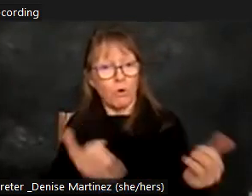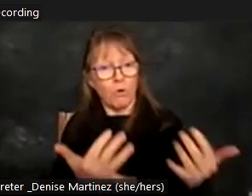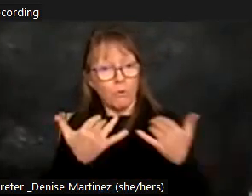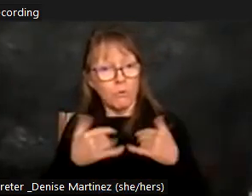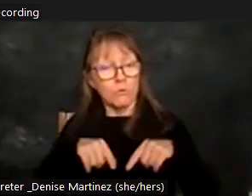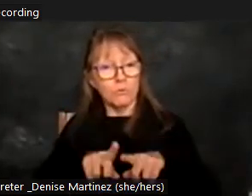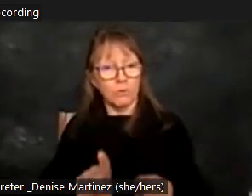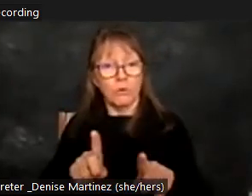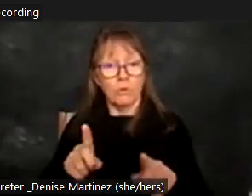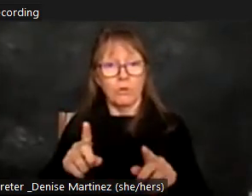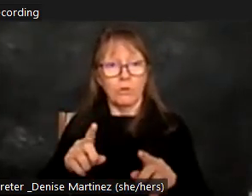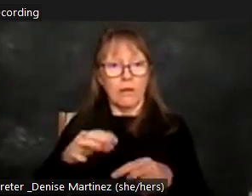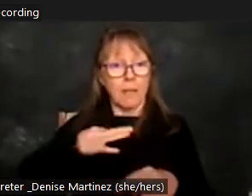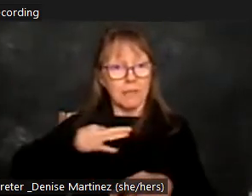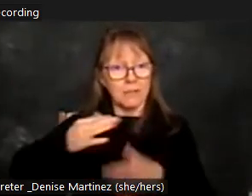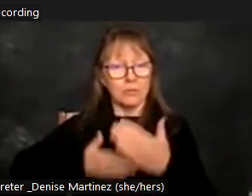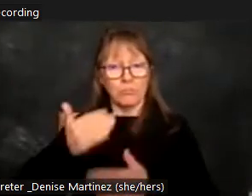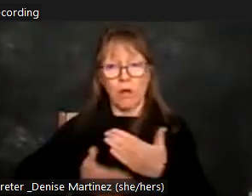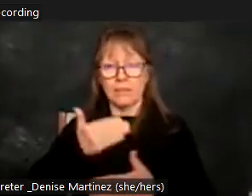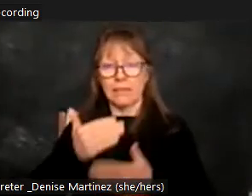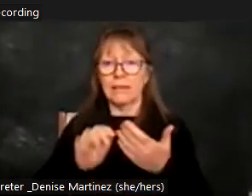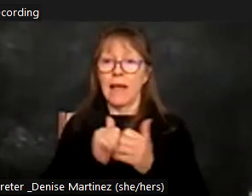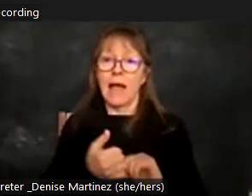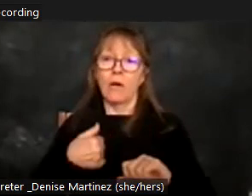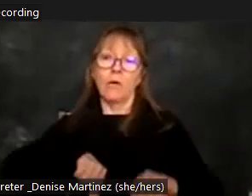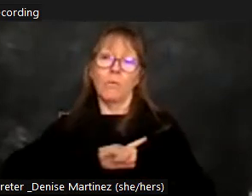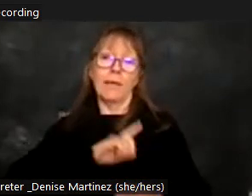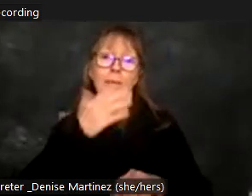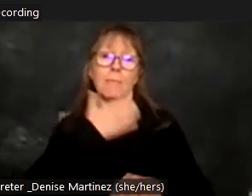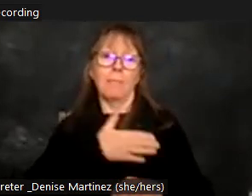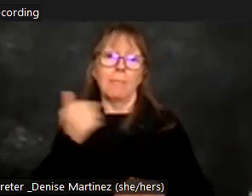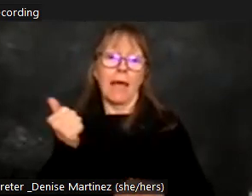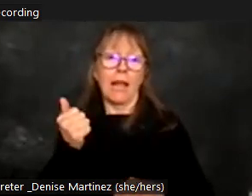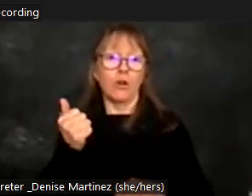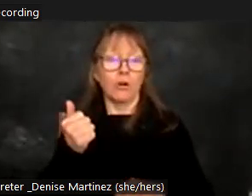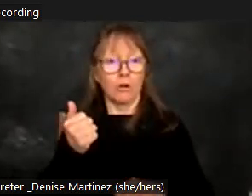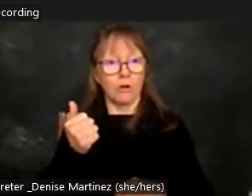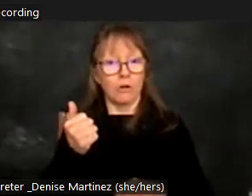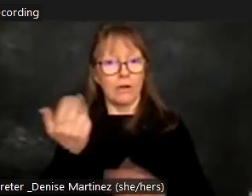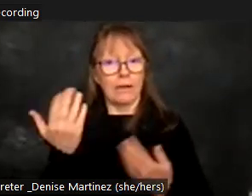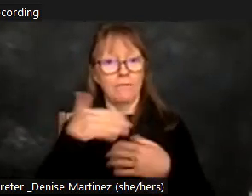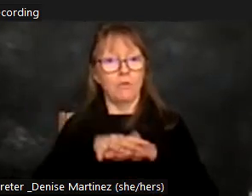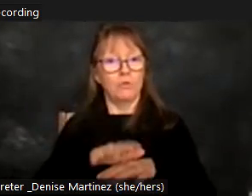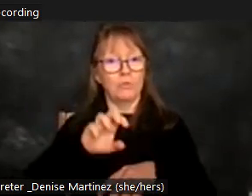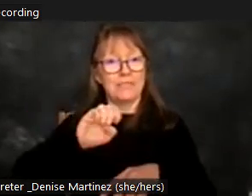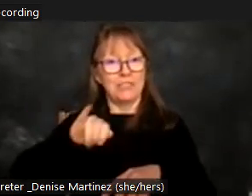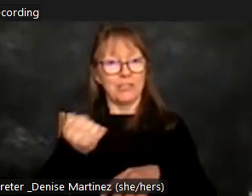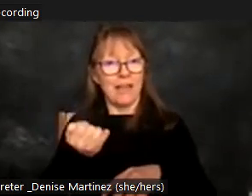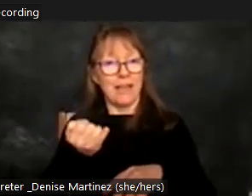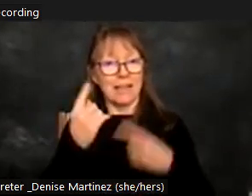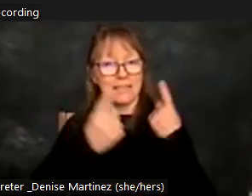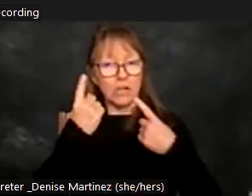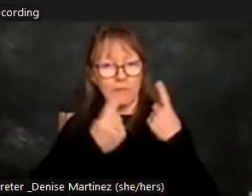process? How can we better infuse Qui sont capables EJ considerations into d'impliquer Department